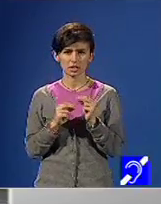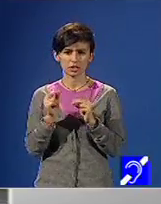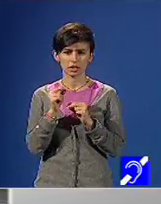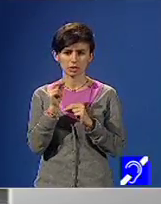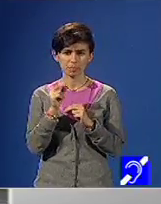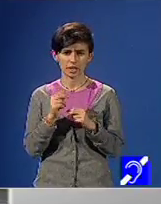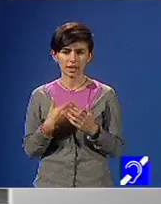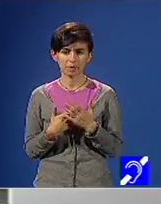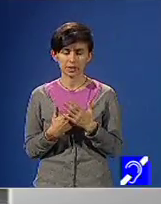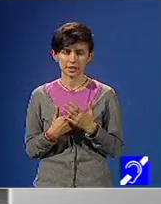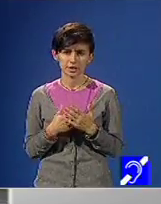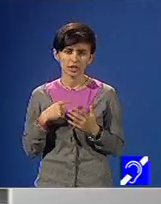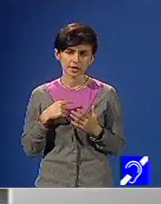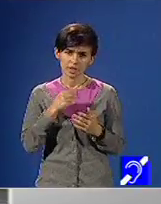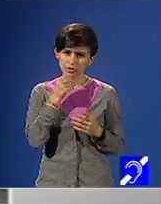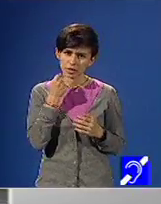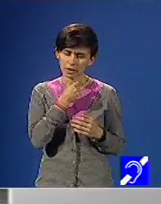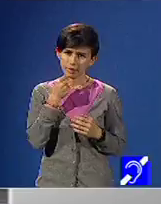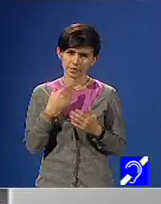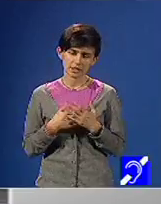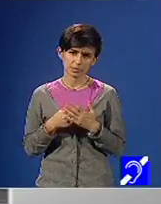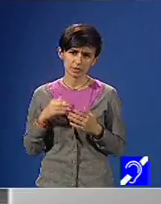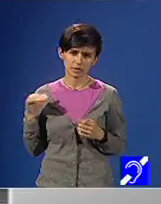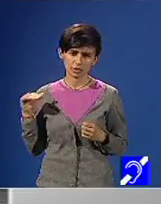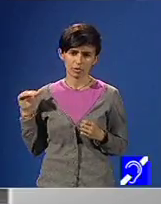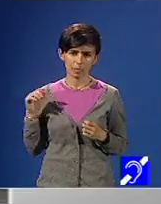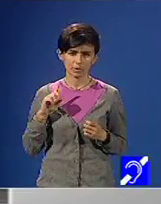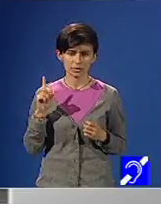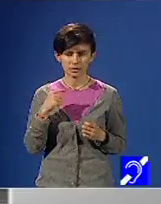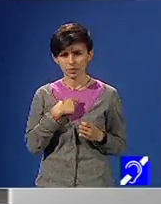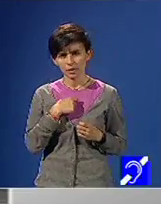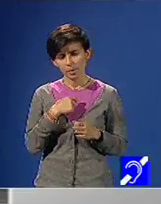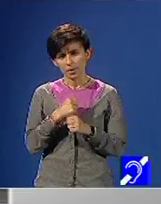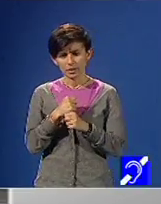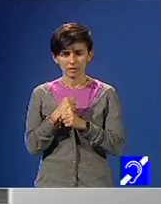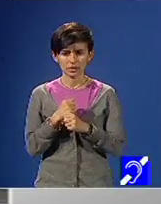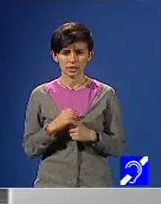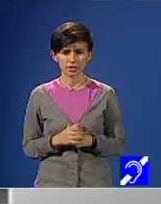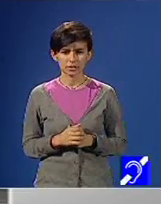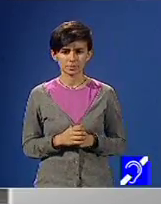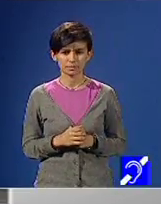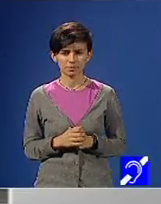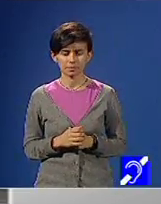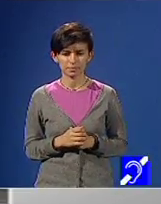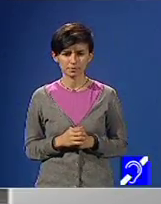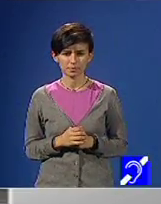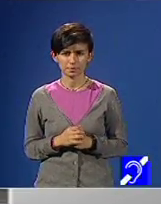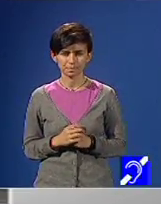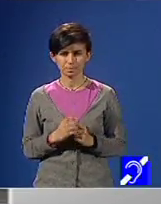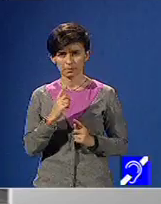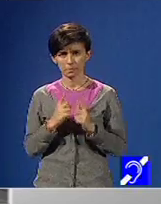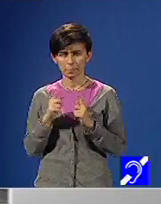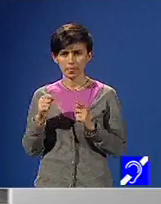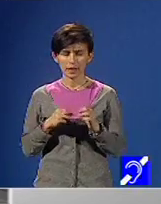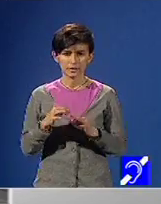avantaj, pentru că nu întotdeauna copilul are disponibilitatea de a lucra. Sigur. Și dacă tu îl planifici după